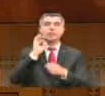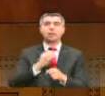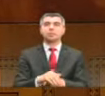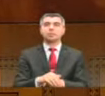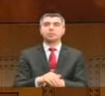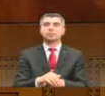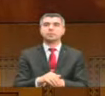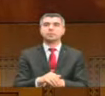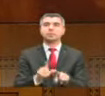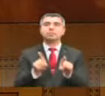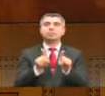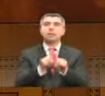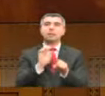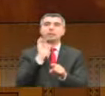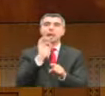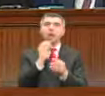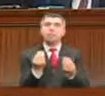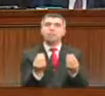والسيد عبد الرحيم عتمون.